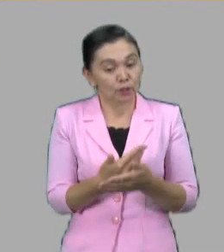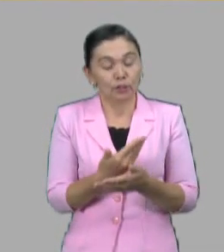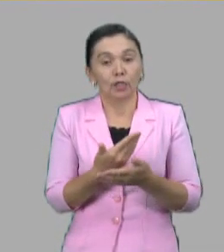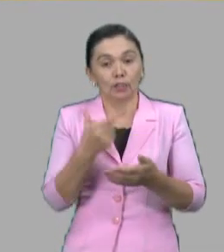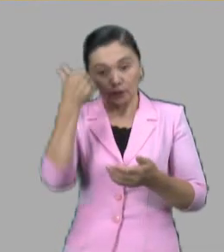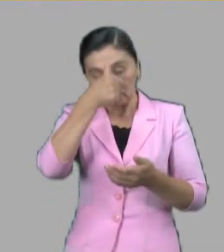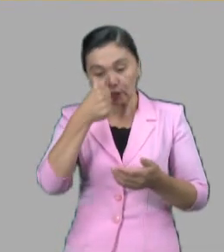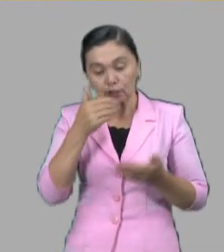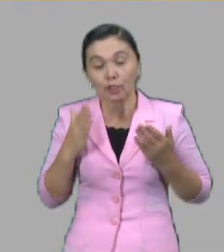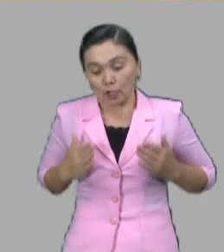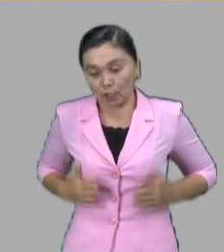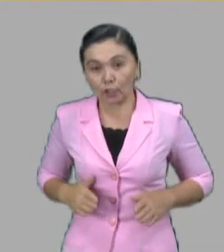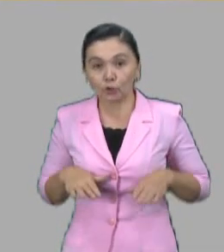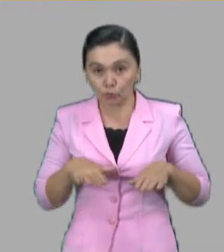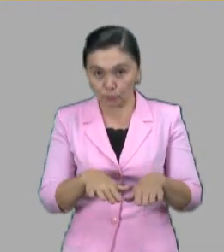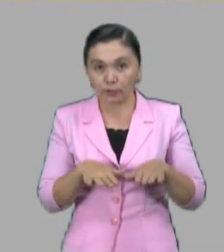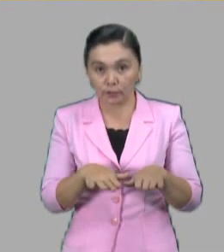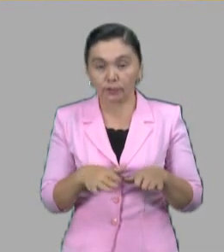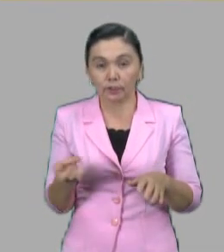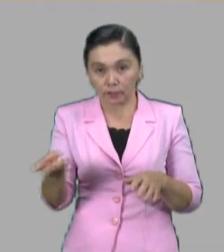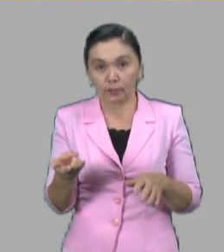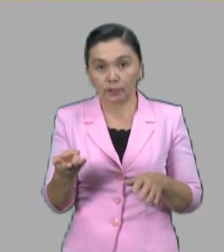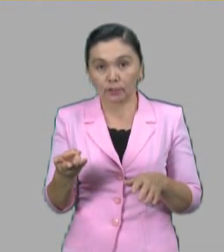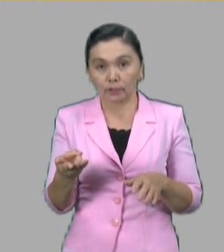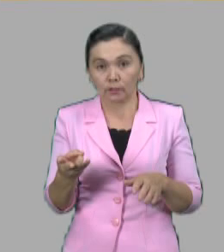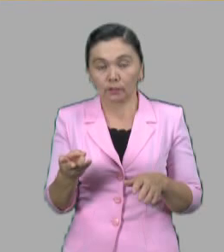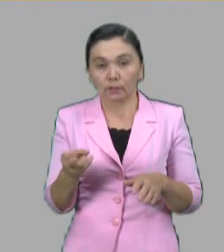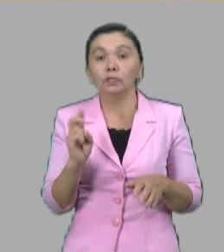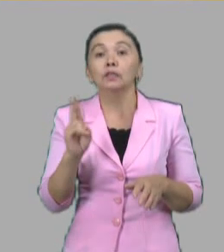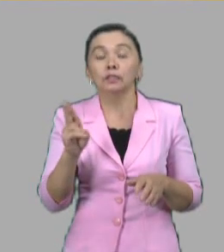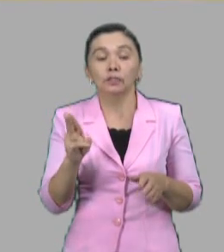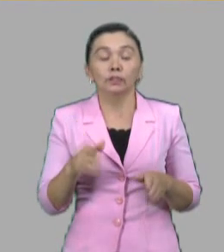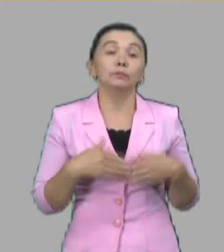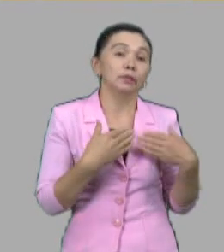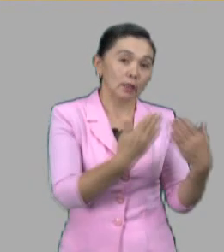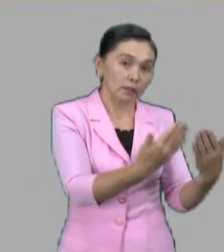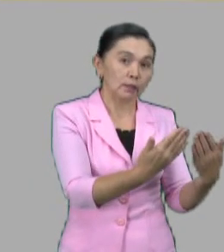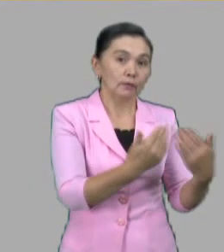Жаңы жылга костюм тиктириш керек. Кимге кайрылабыз?